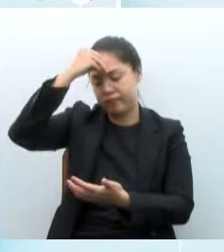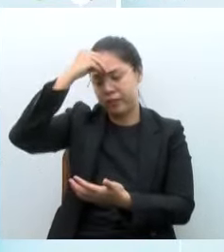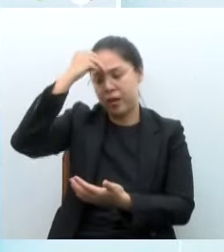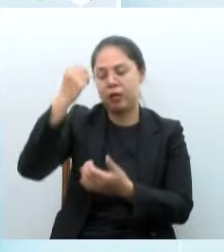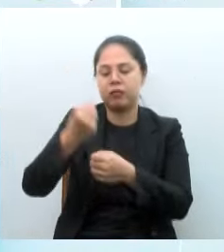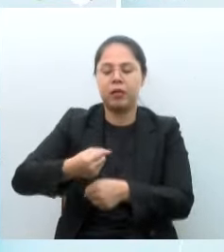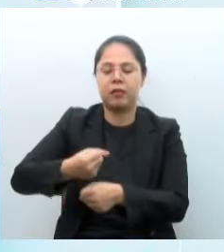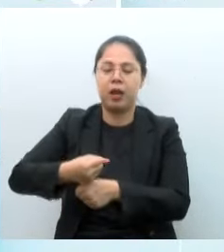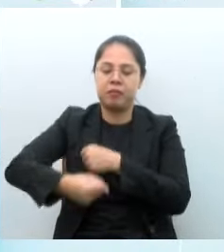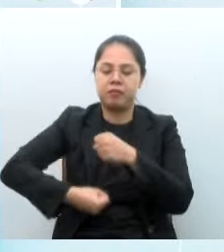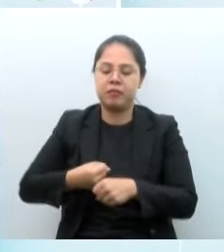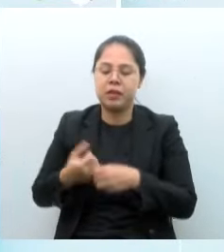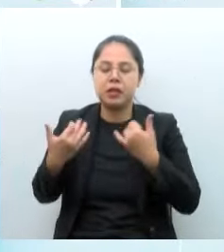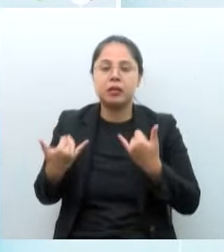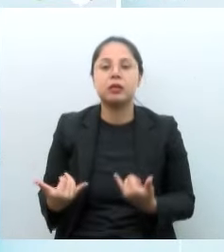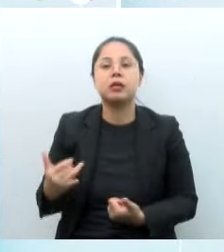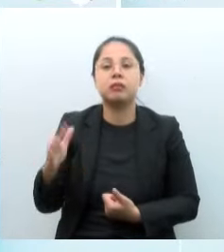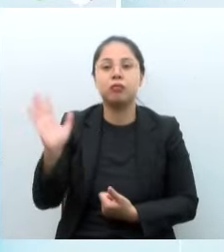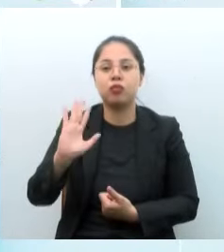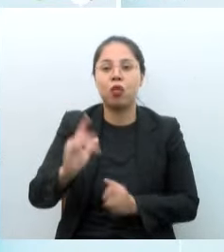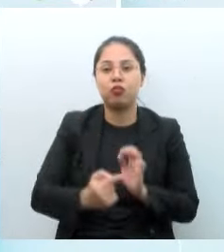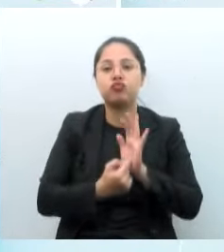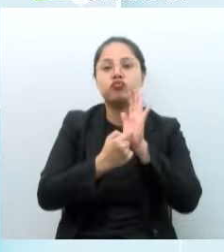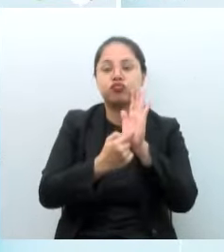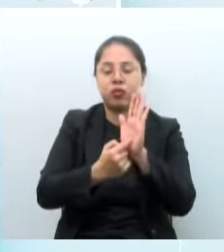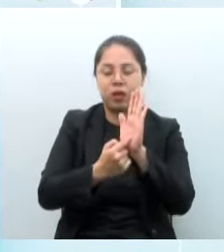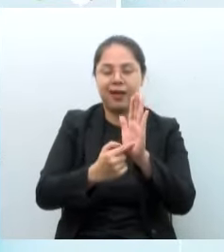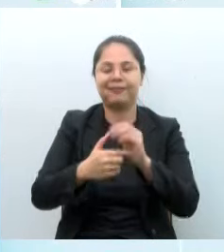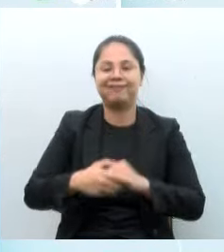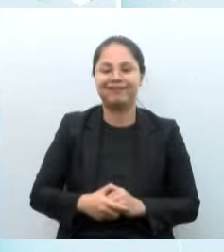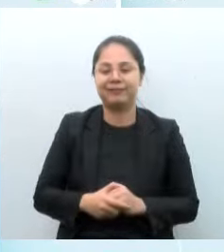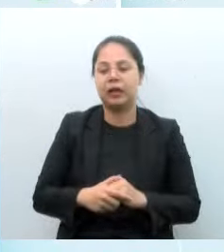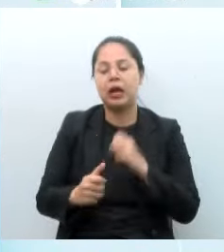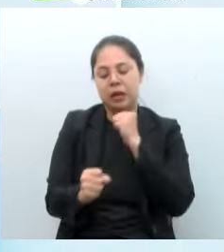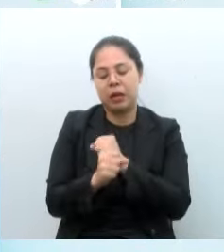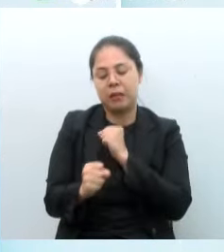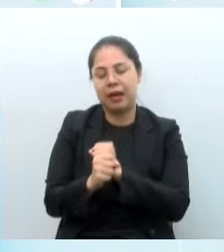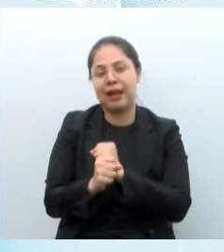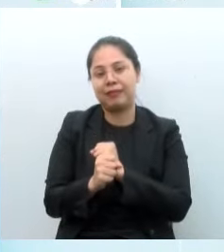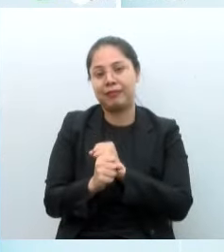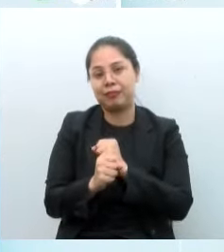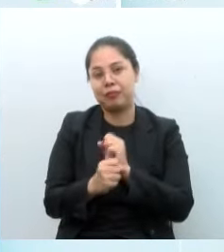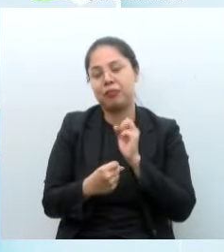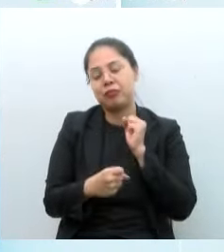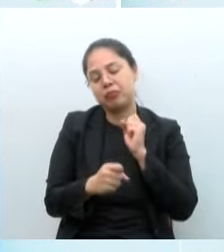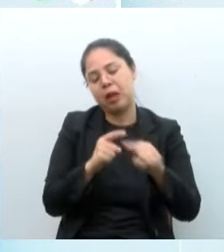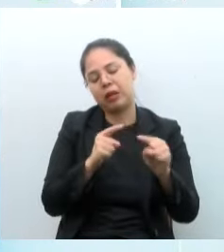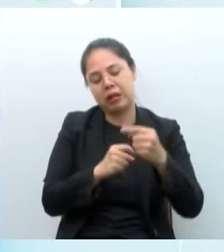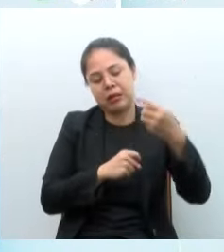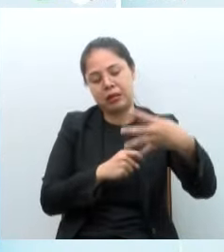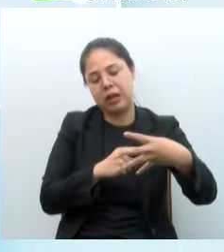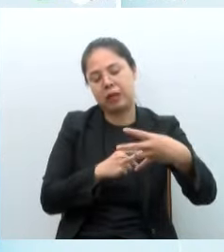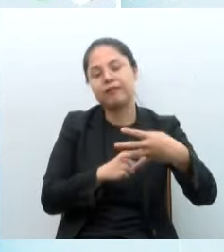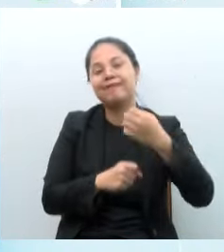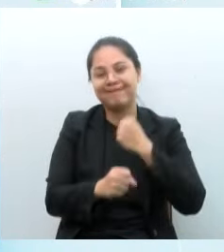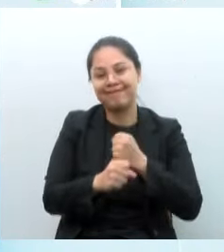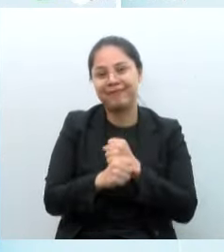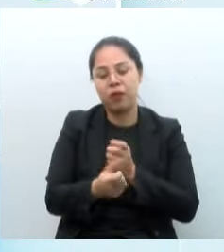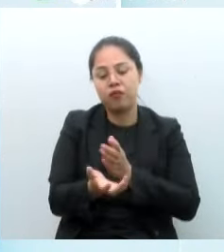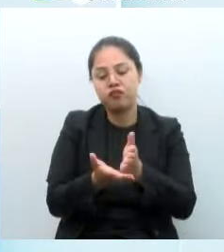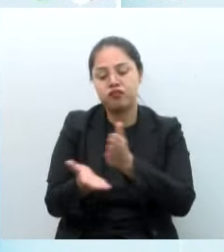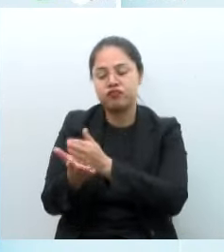งปีนี้ไม่ต้องรายงานอย่างนี้คือตัวอย่างของ4งานที่ลดลงนะครับส่วนของด้านอื่นๆนะครับ